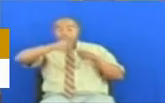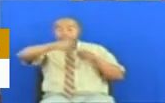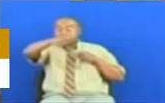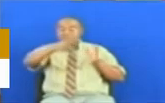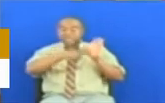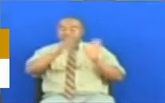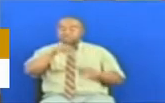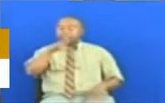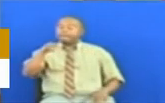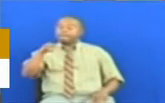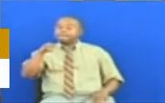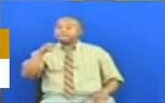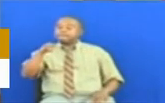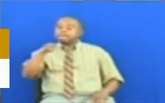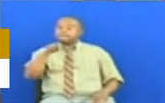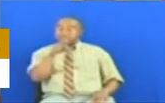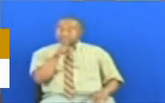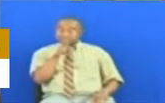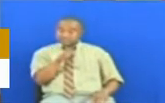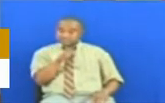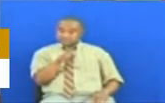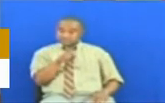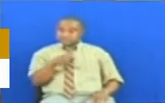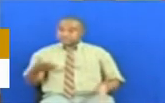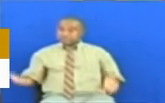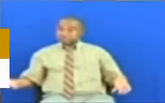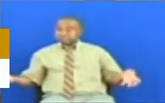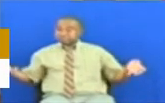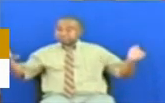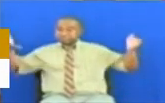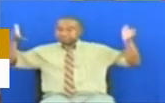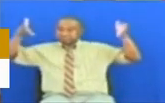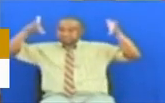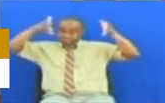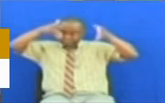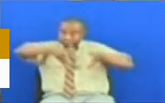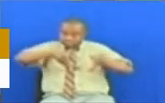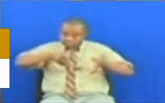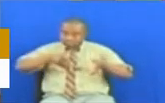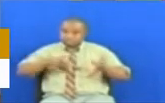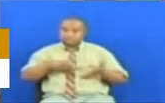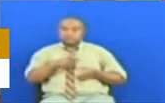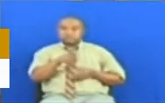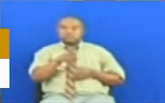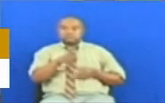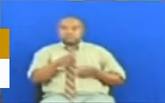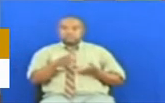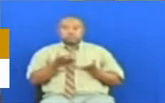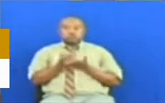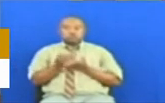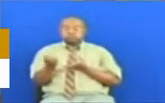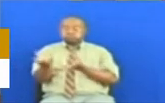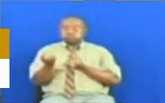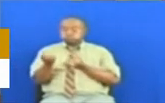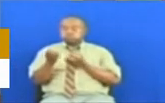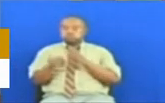100 huwa zinabeba zile FADS, yani fish aggregative devices. Zile ni kwa ajili ya attraction ya